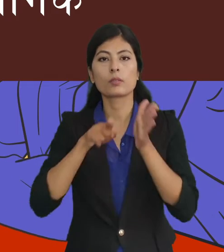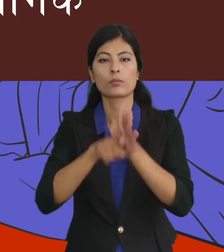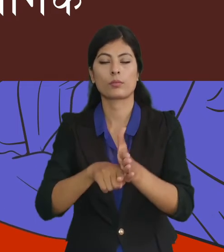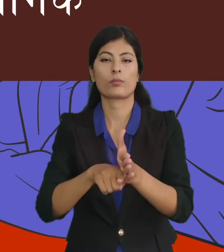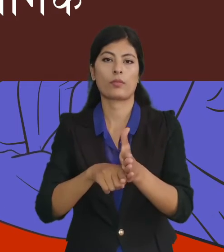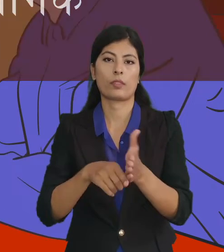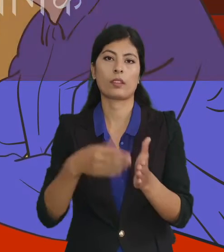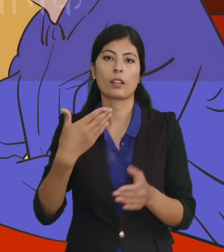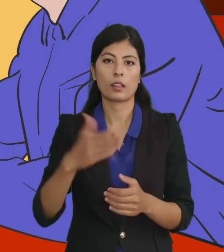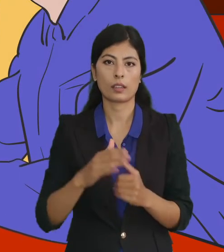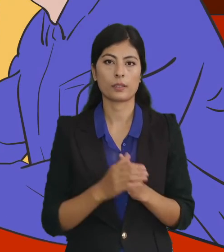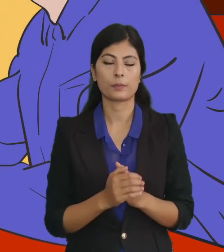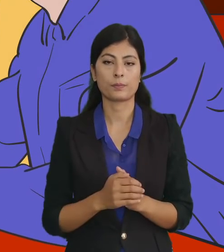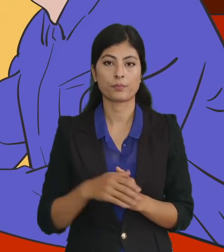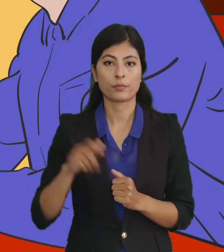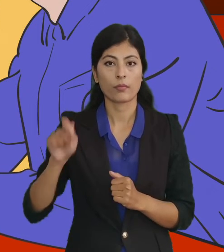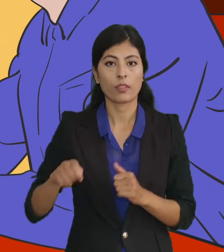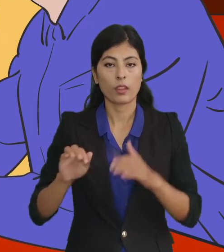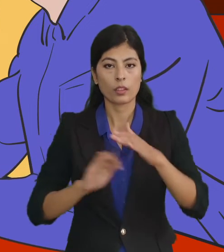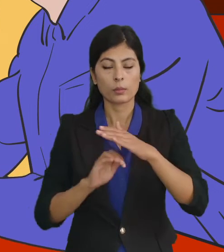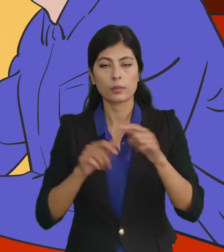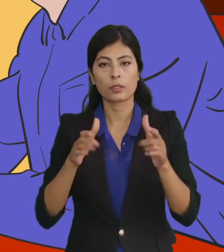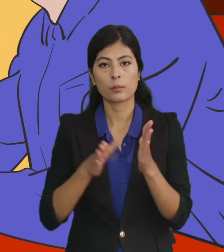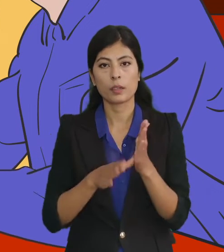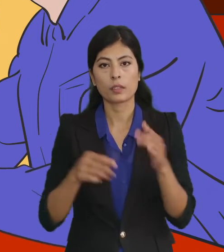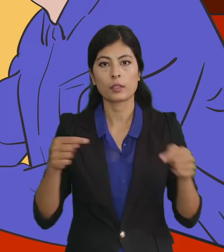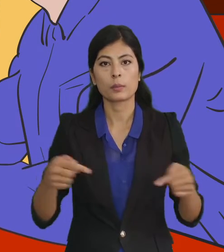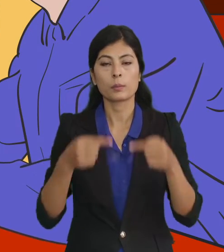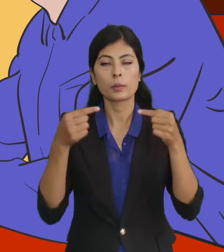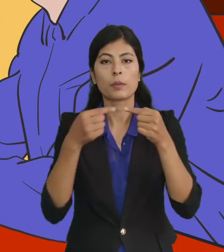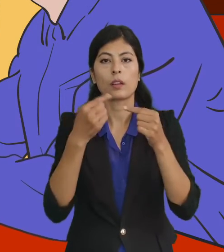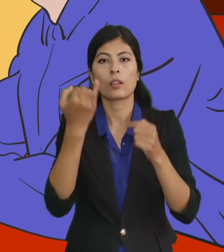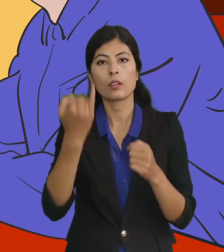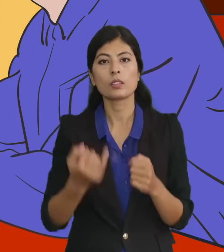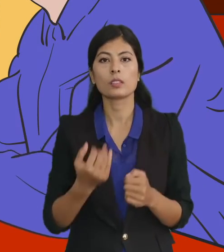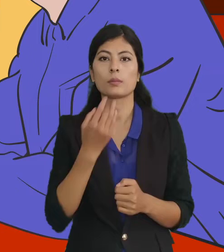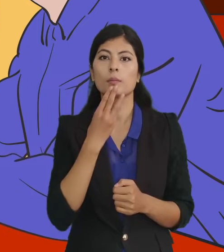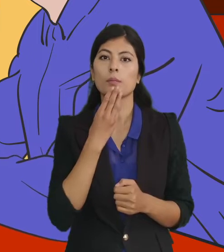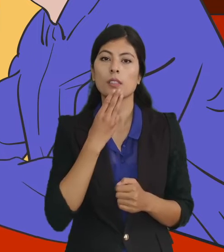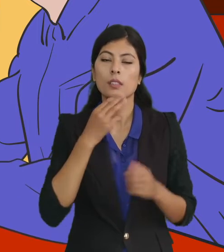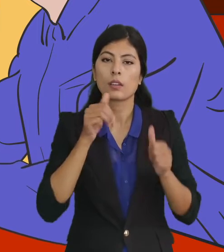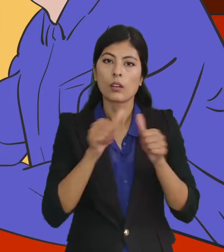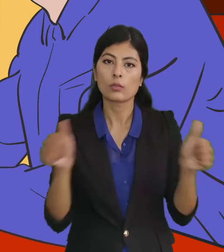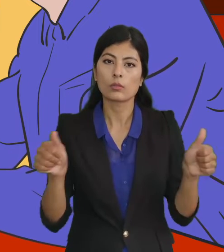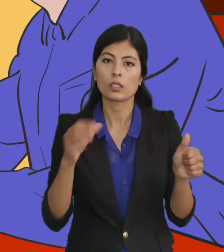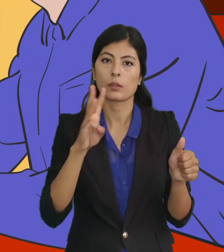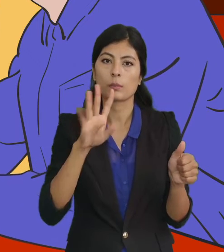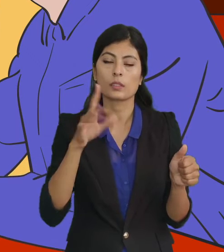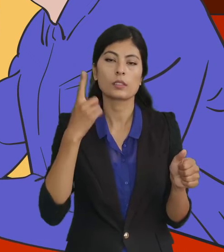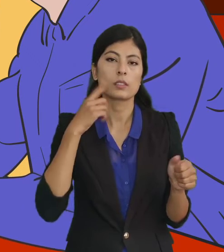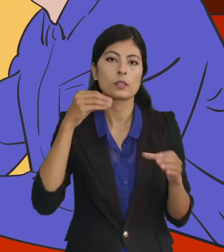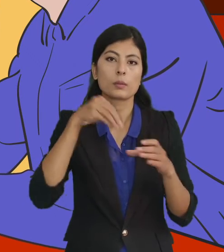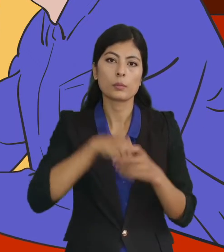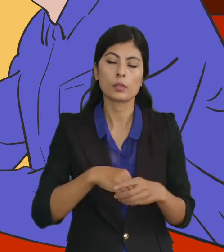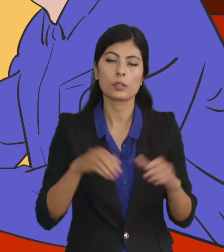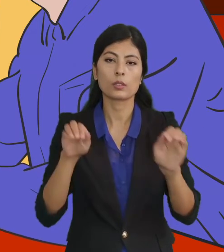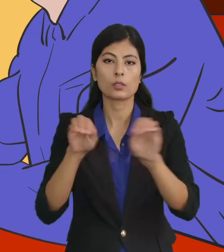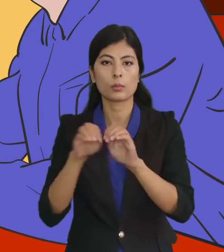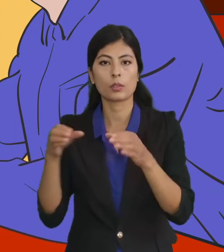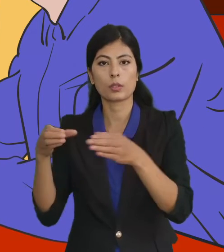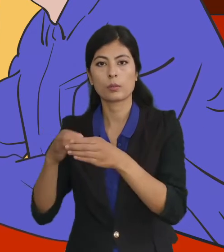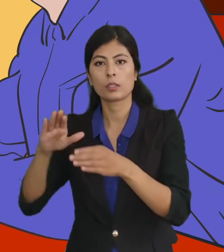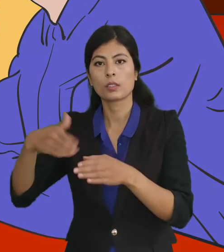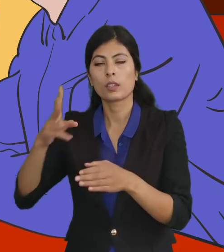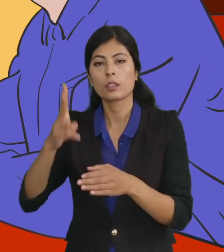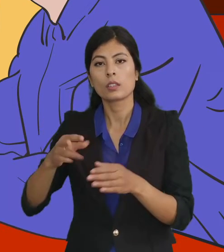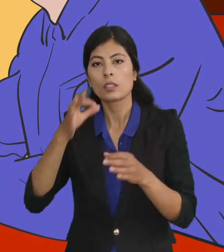के। न्यायिक समिति विवाद के निरूपण करे के क्रम में कानून तोकले प्रक्रिया आ कार्यविधि के पालना करे के होइया।